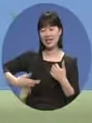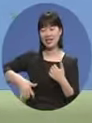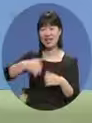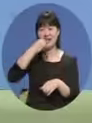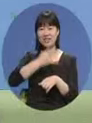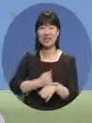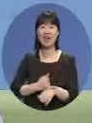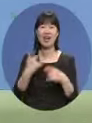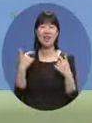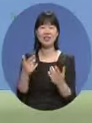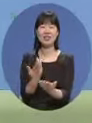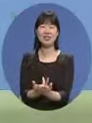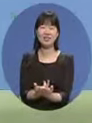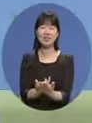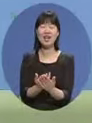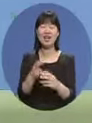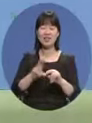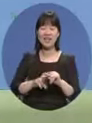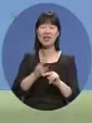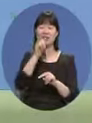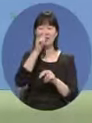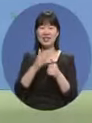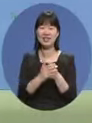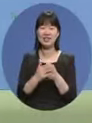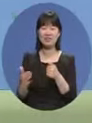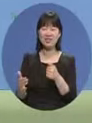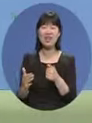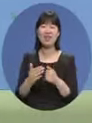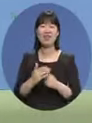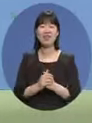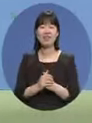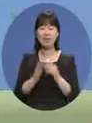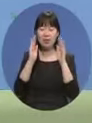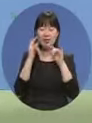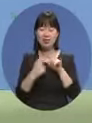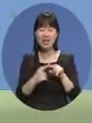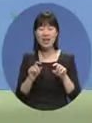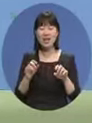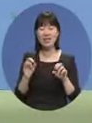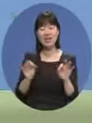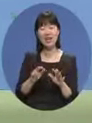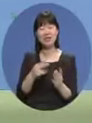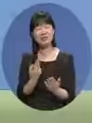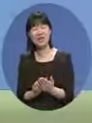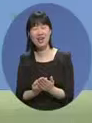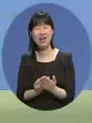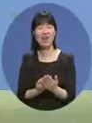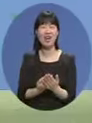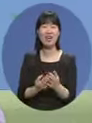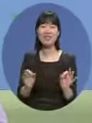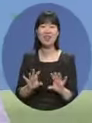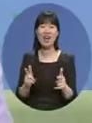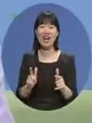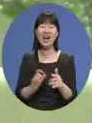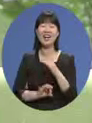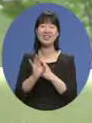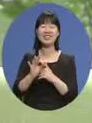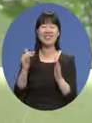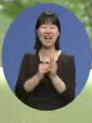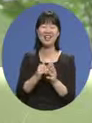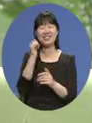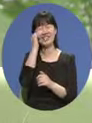네. 언제든지 누울 수 있는 편안한 잠자리가 있잖아요. 맞아요. 그래서 공부를 하다 보면 아 잠깐 누울까? 그럼 잠깐 누우면 잠깐 누워요. 아직까지 하는